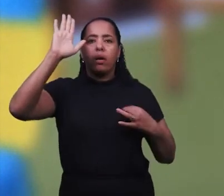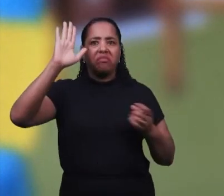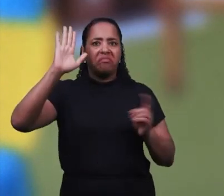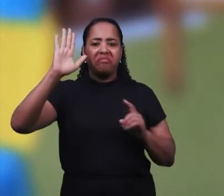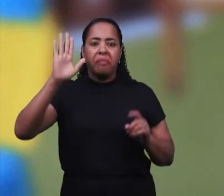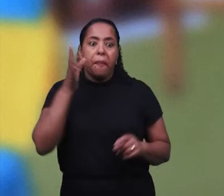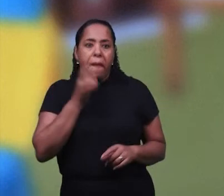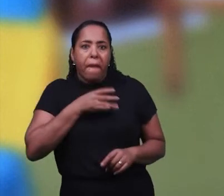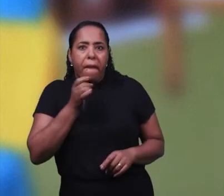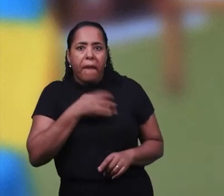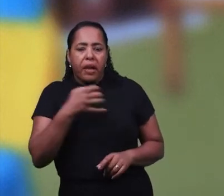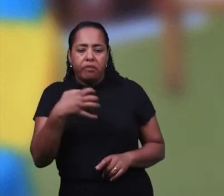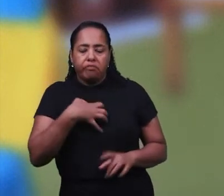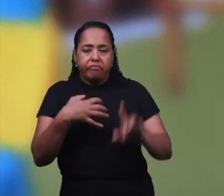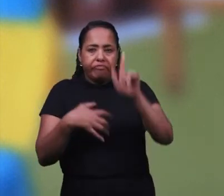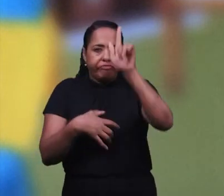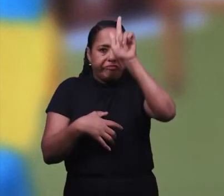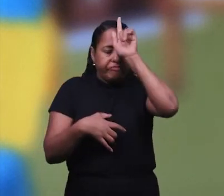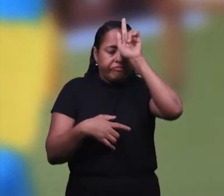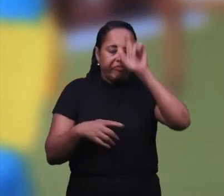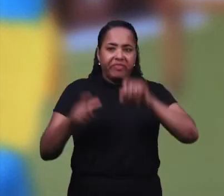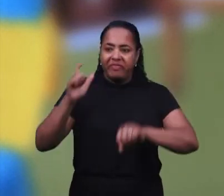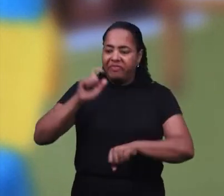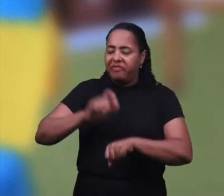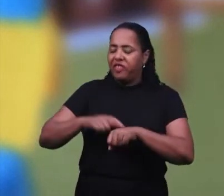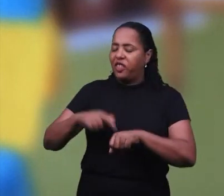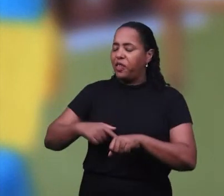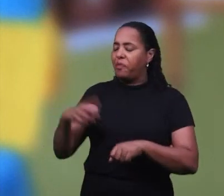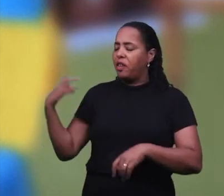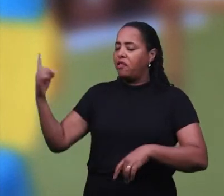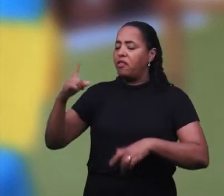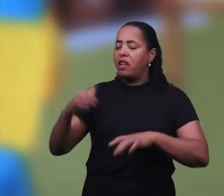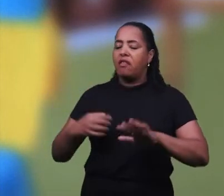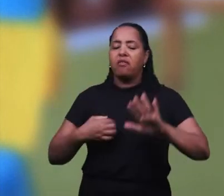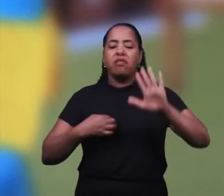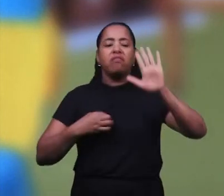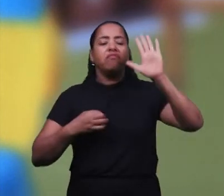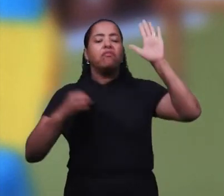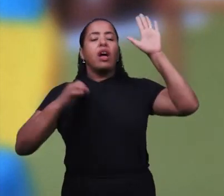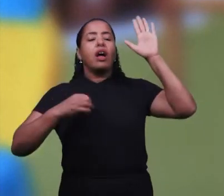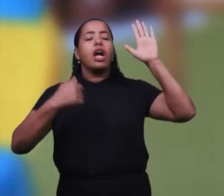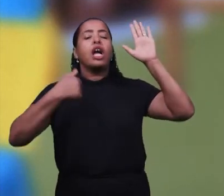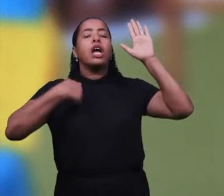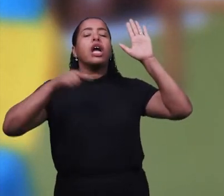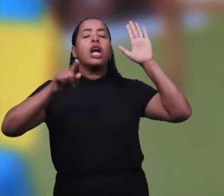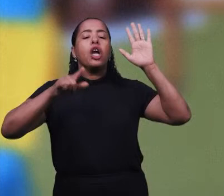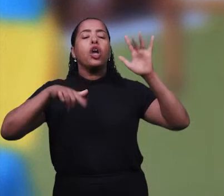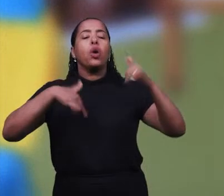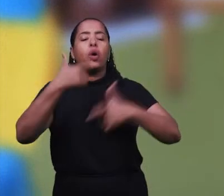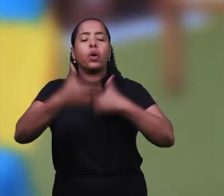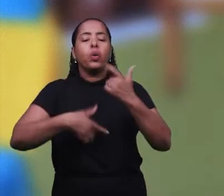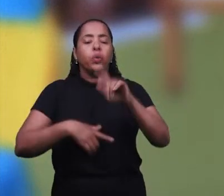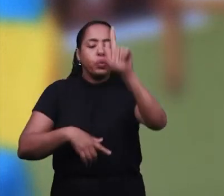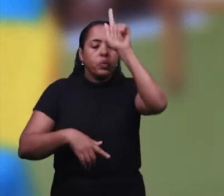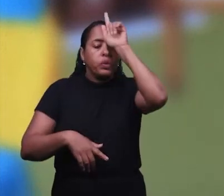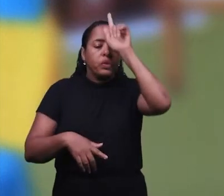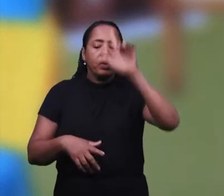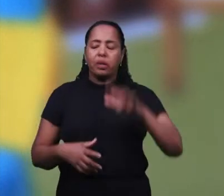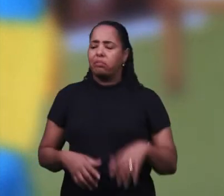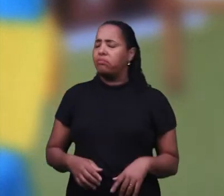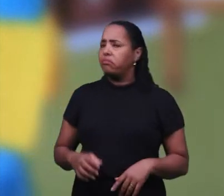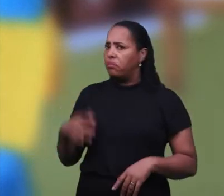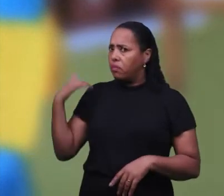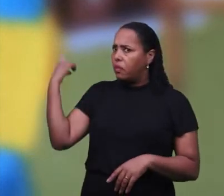lui, mais personne s'est porté volontaire parce que tous avaient peur de Goliath. À ce moment, David s'est porté volontaire pour se battre contre